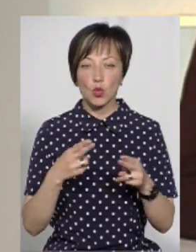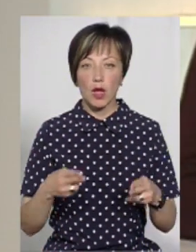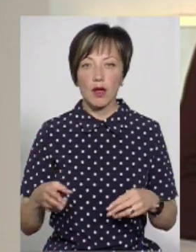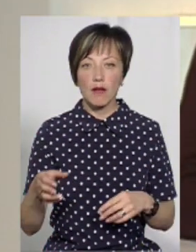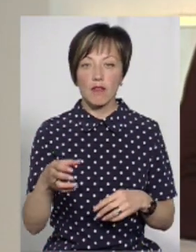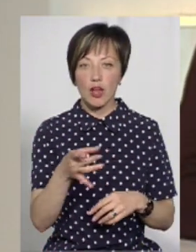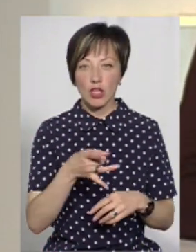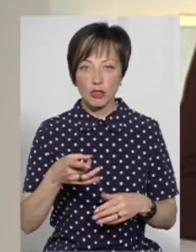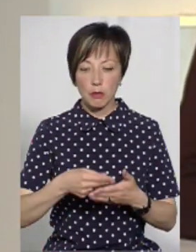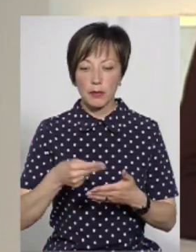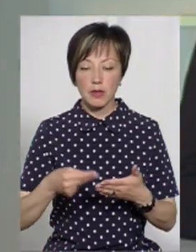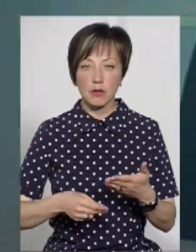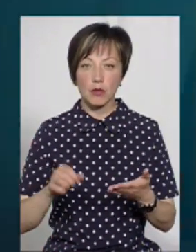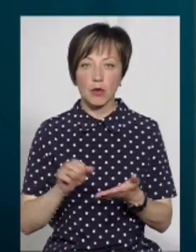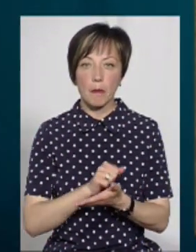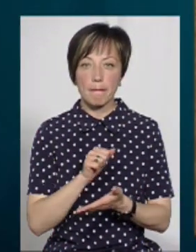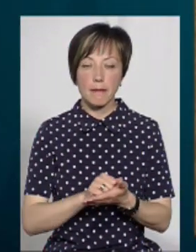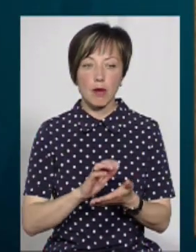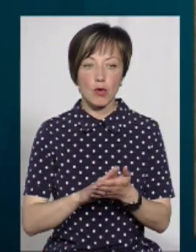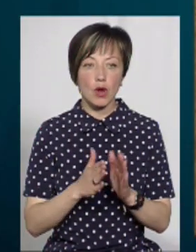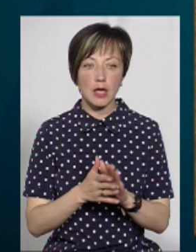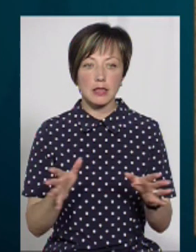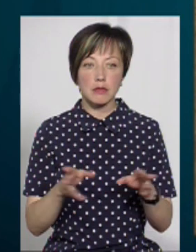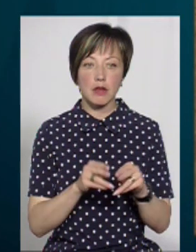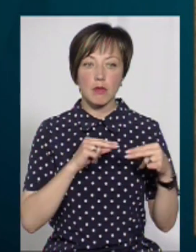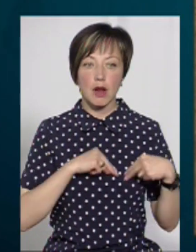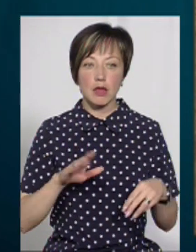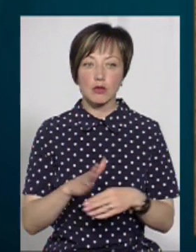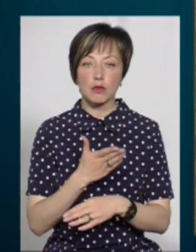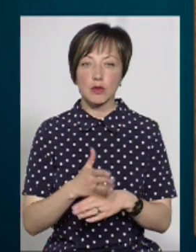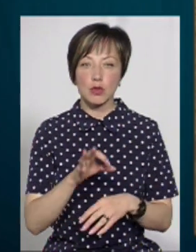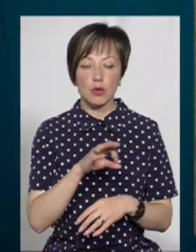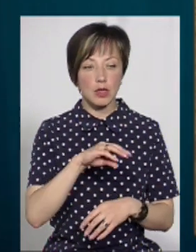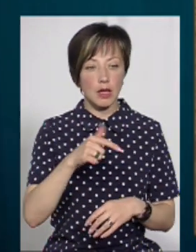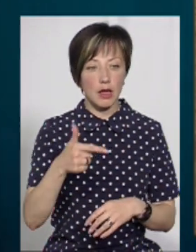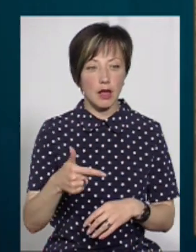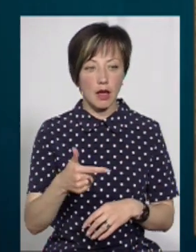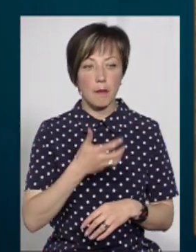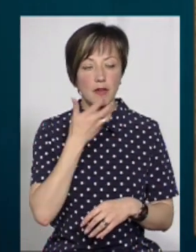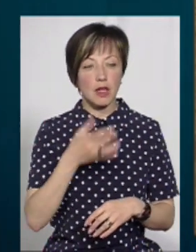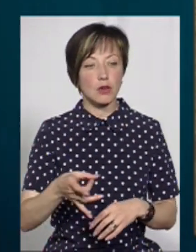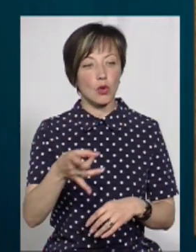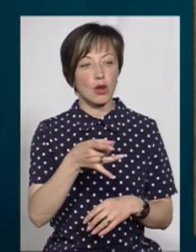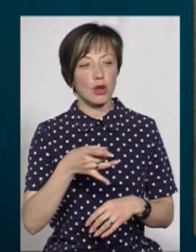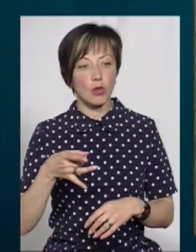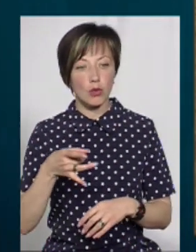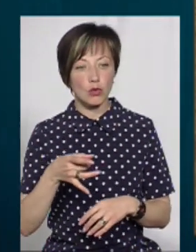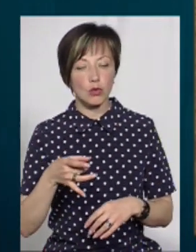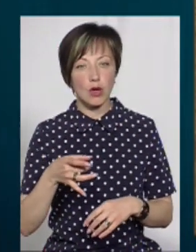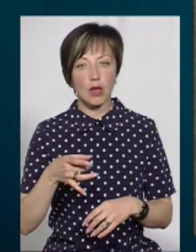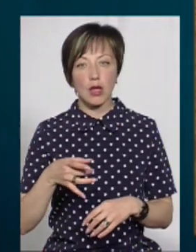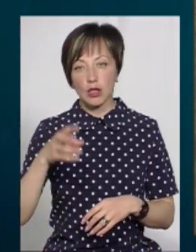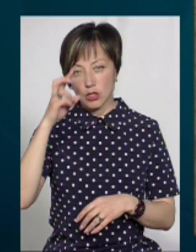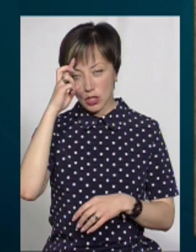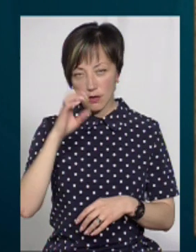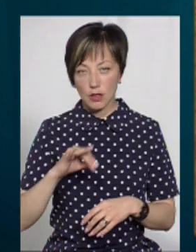Дунаєвеччині був підписаний меморандум про співпрацю між ОТГ Південного регіону Хмельниччини,